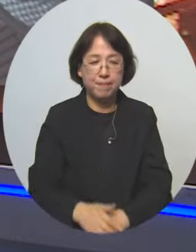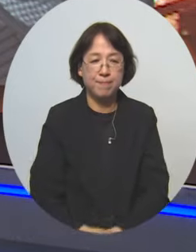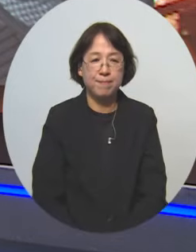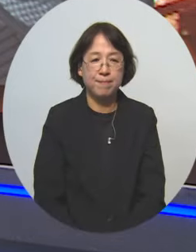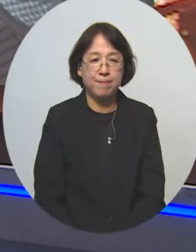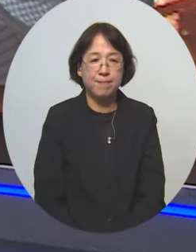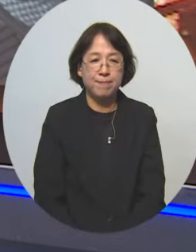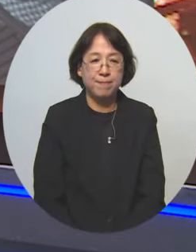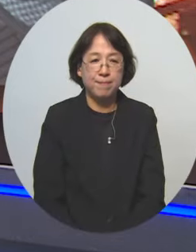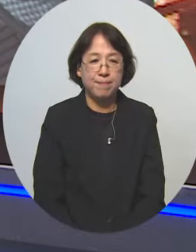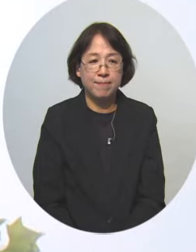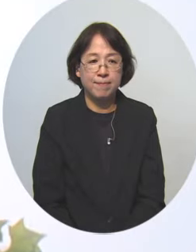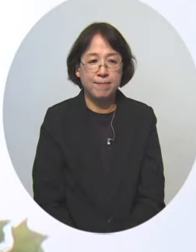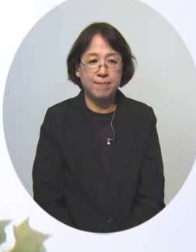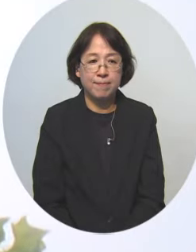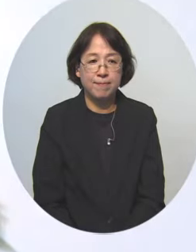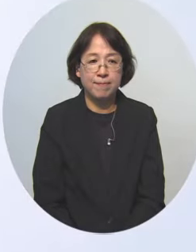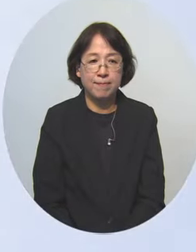취재했습니다.